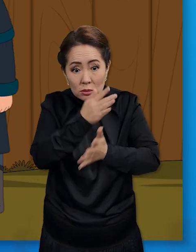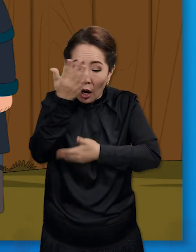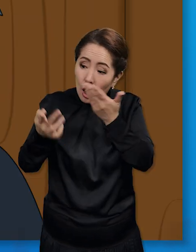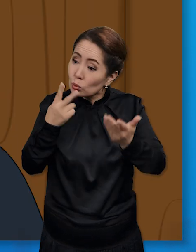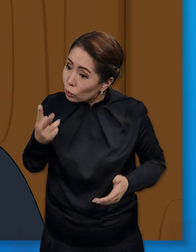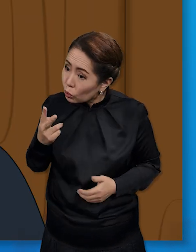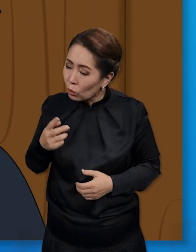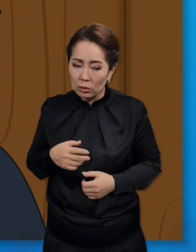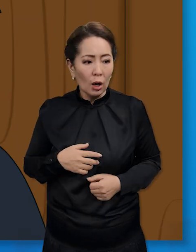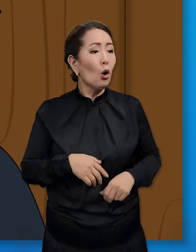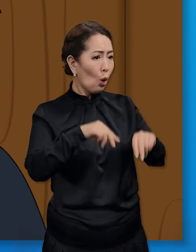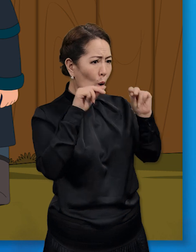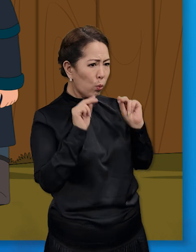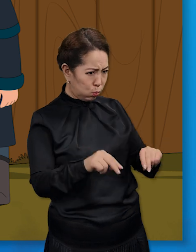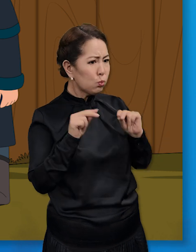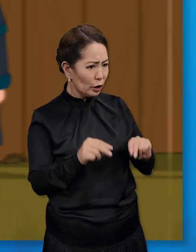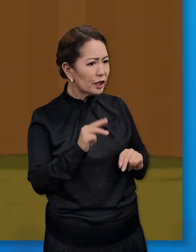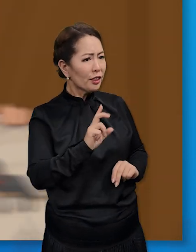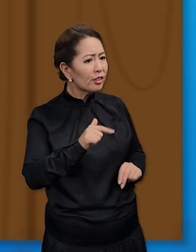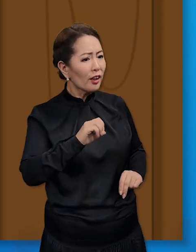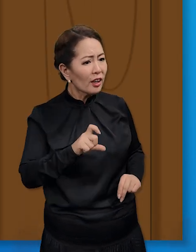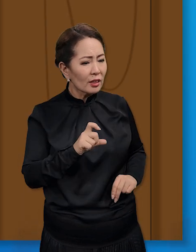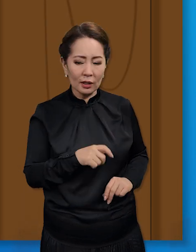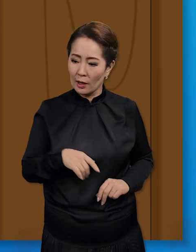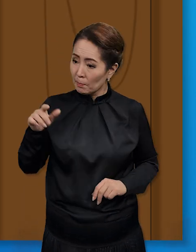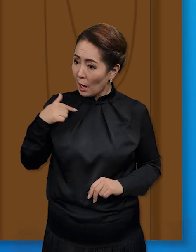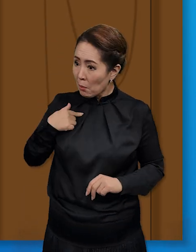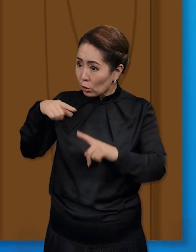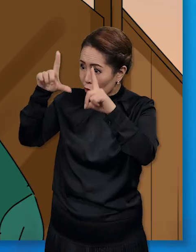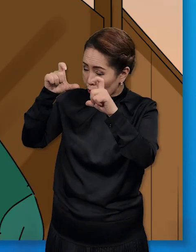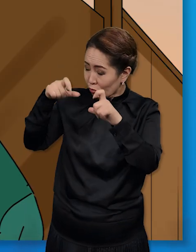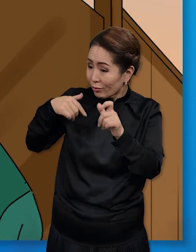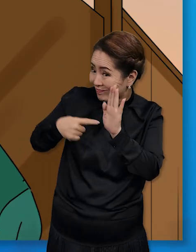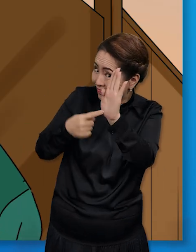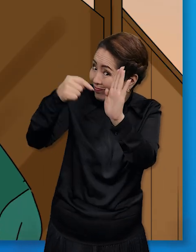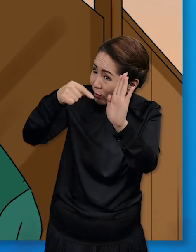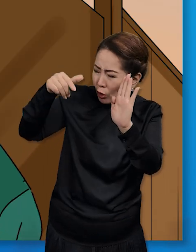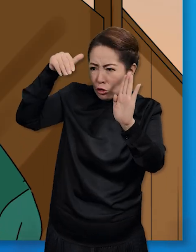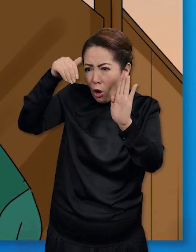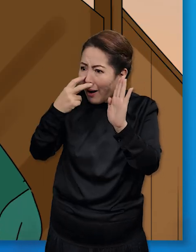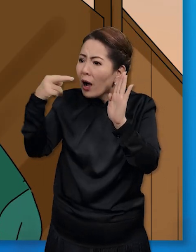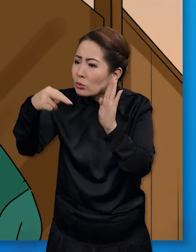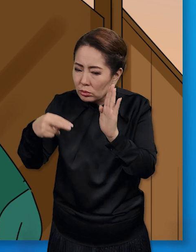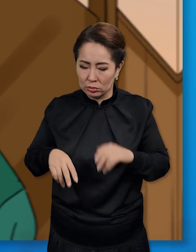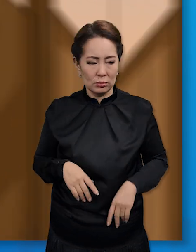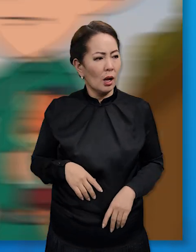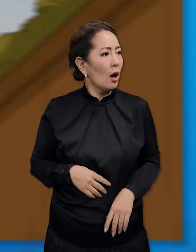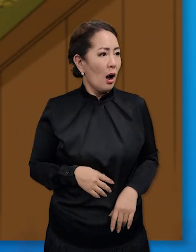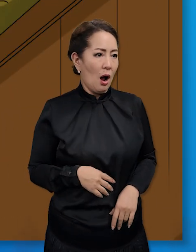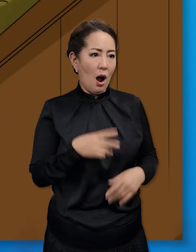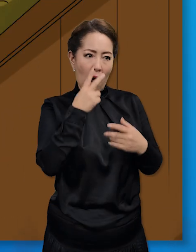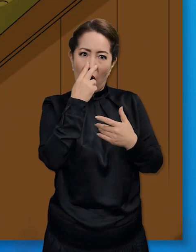Аштай юу? Тгий. Та энэ нохоог хараагүйз? Хараагүй дээ миний хөө.